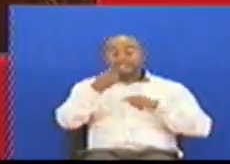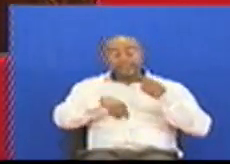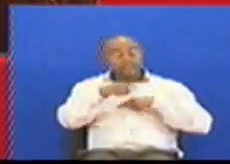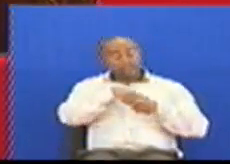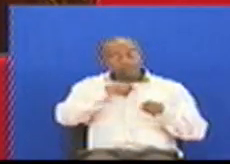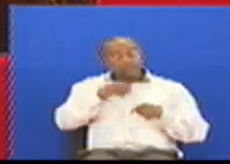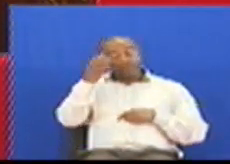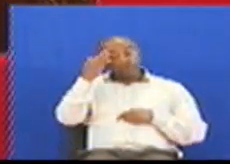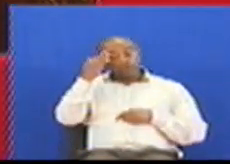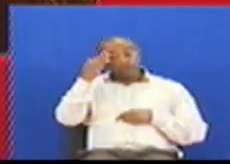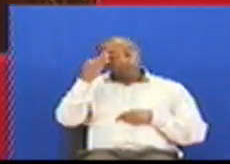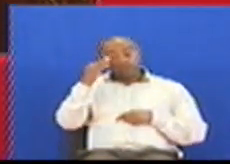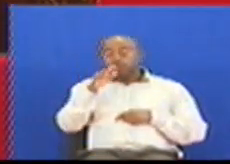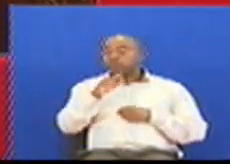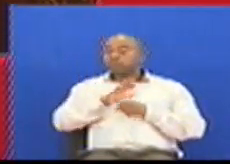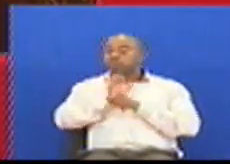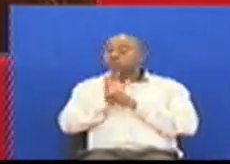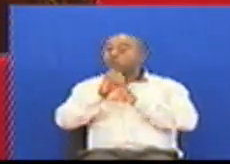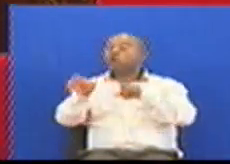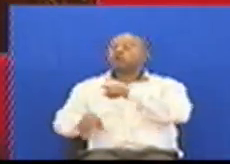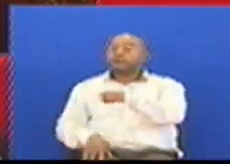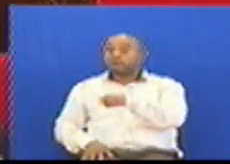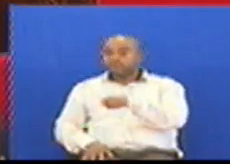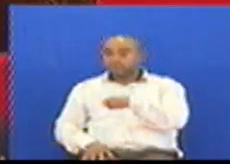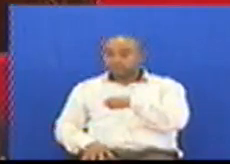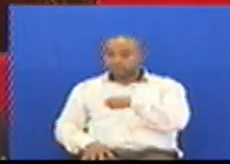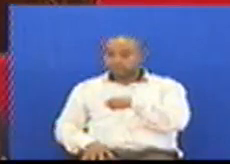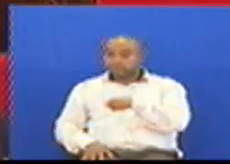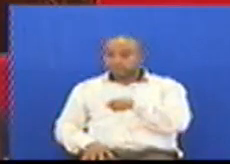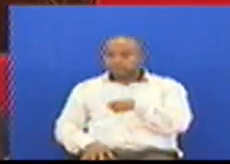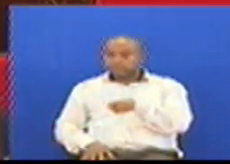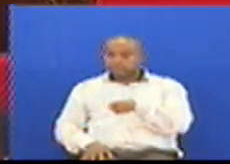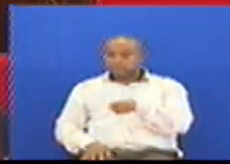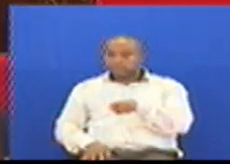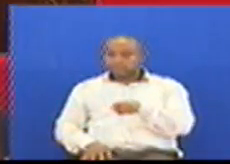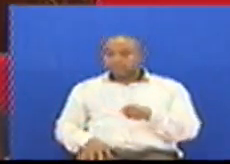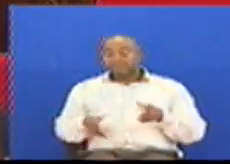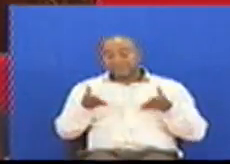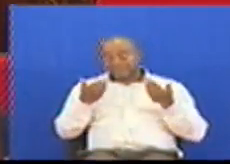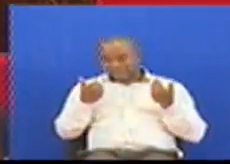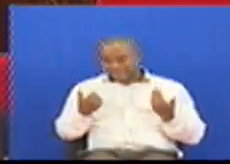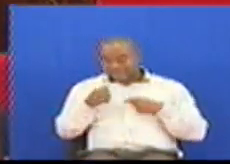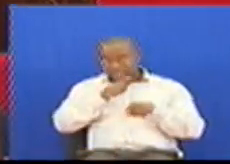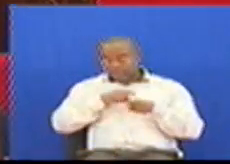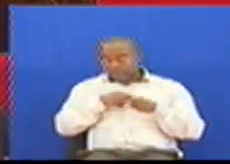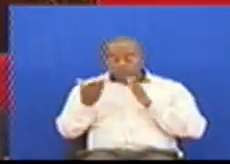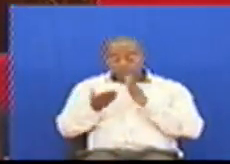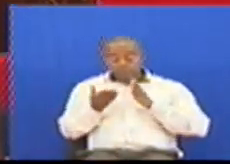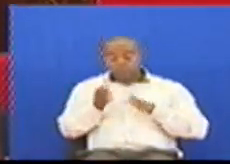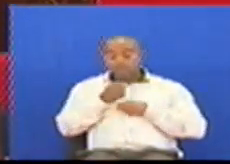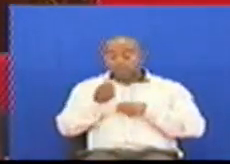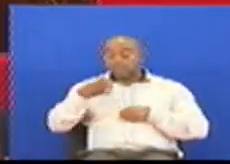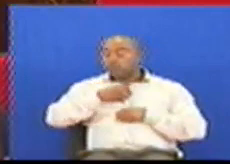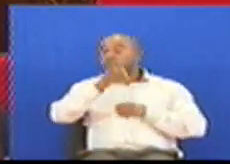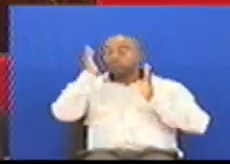ambalo tunatakiwa tu na umoja wa kitaifa zaidi. Sasa pale ambapo hata ilivyosomwa bajeti ya waziri mkuu na